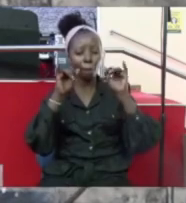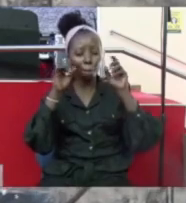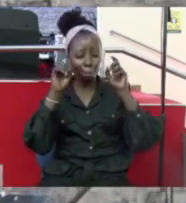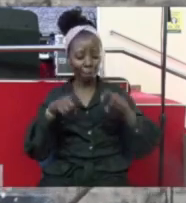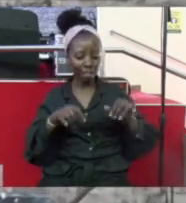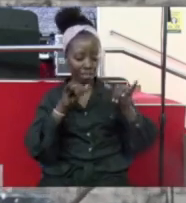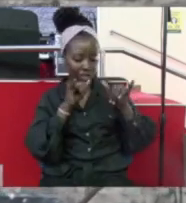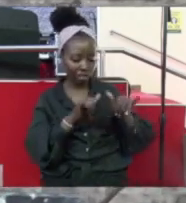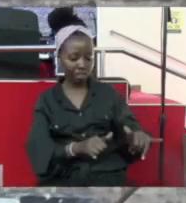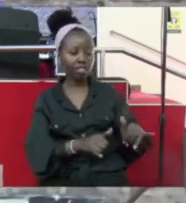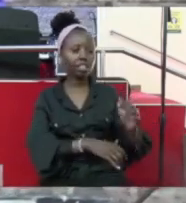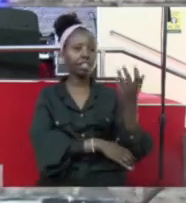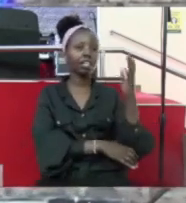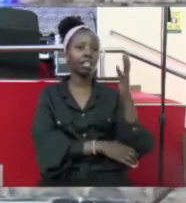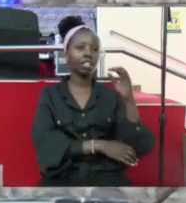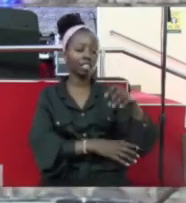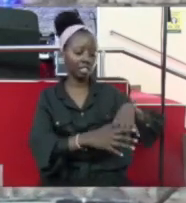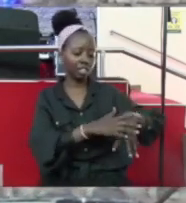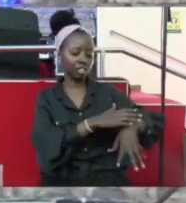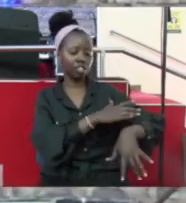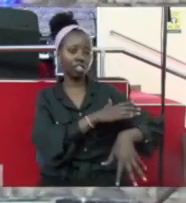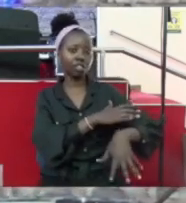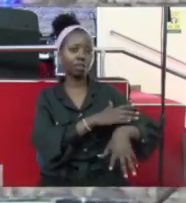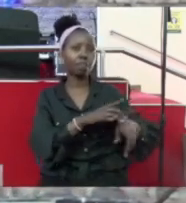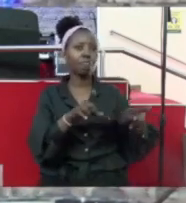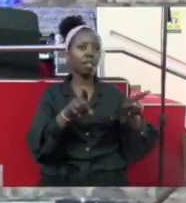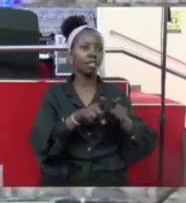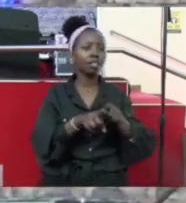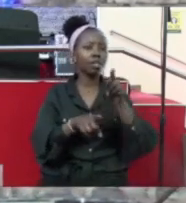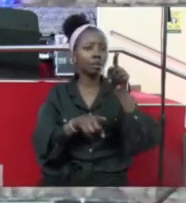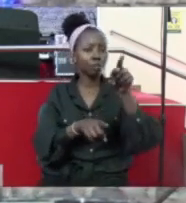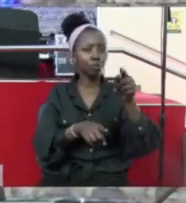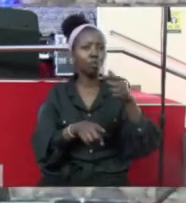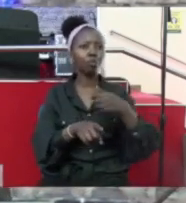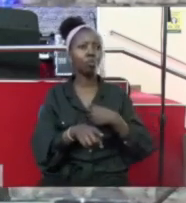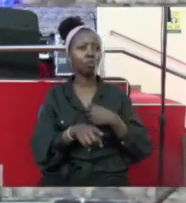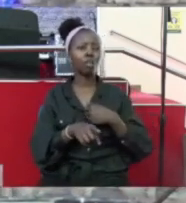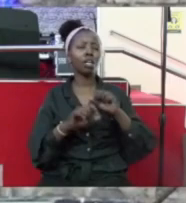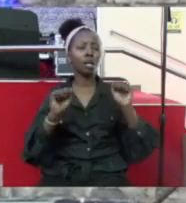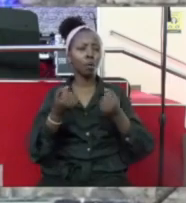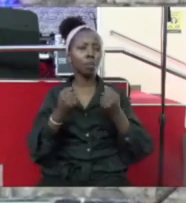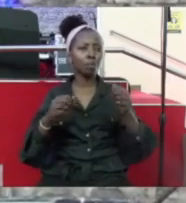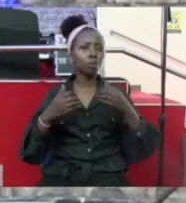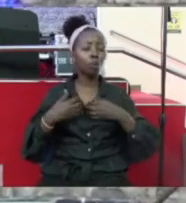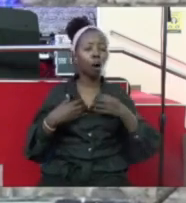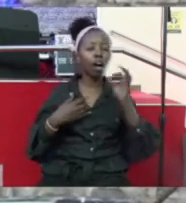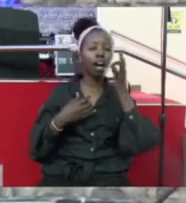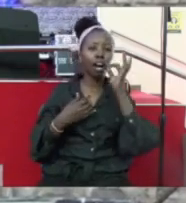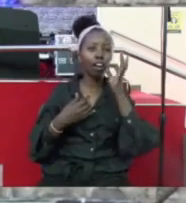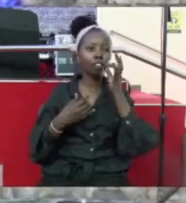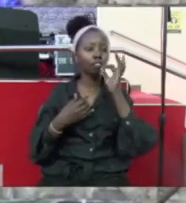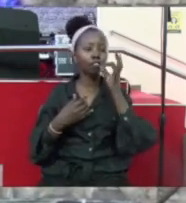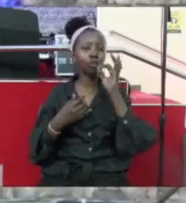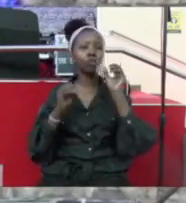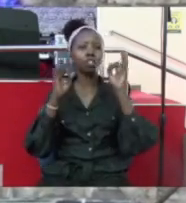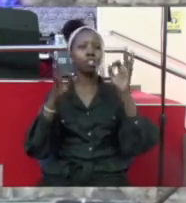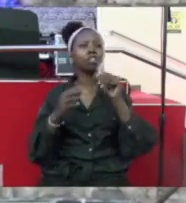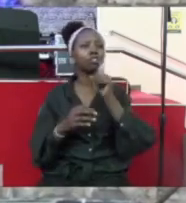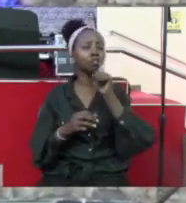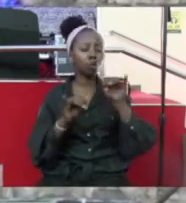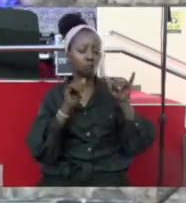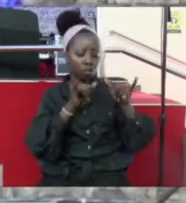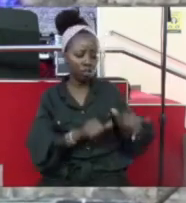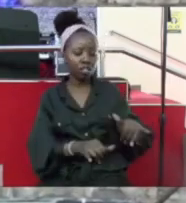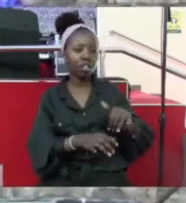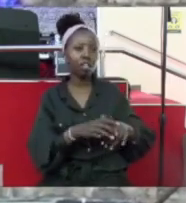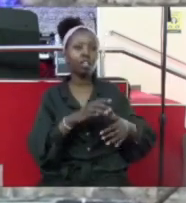Lazima lidumu kwenye mzabibu. Neither can you bear fruit unless you remain in him. Vivyo hivyo hata nawe huwezi kuzaa matunda